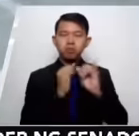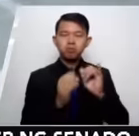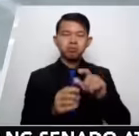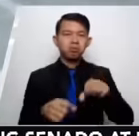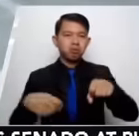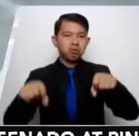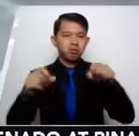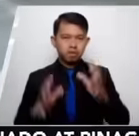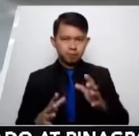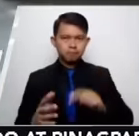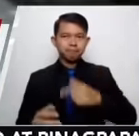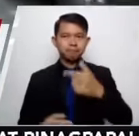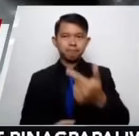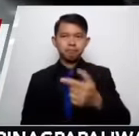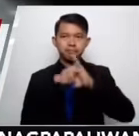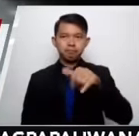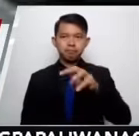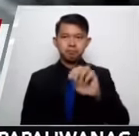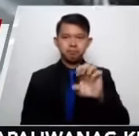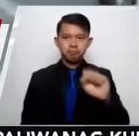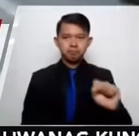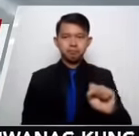James!